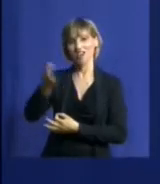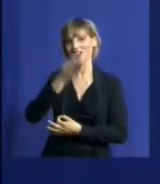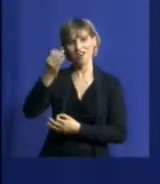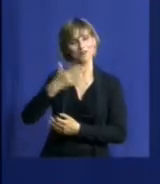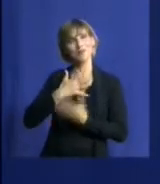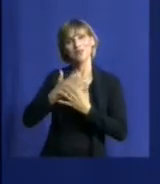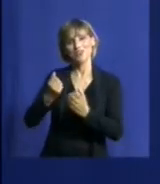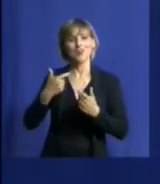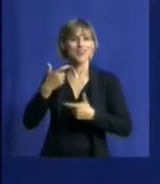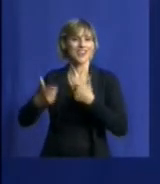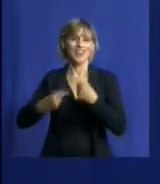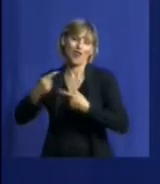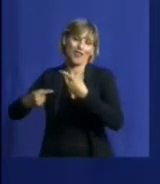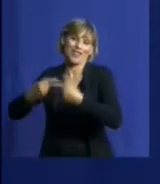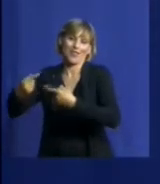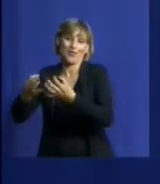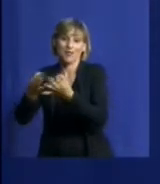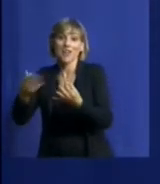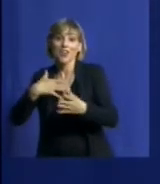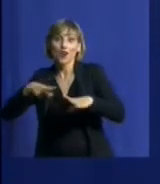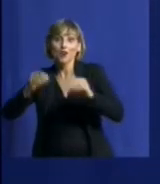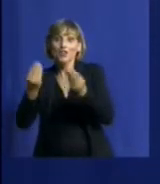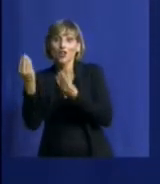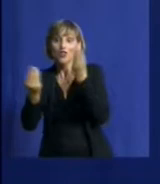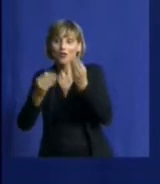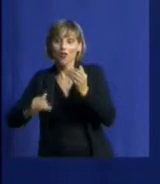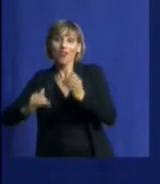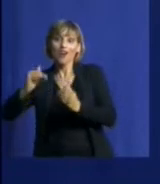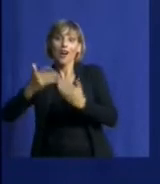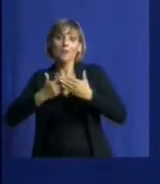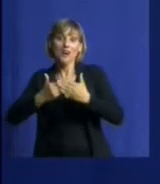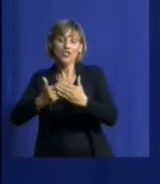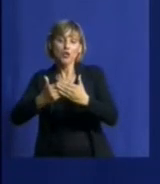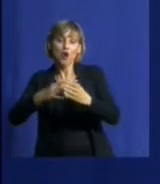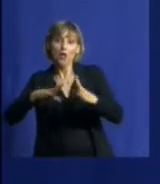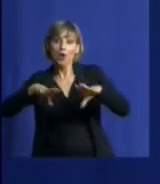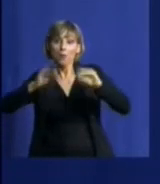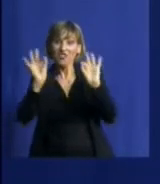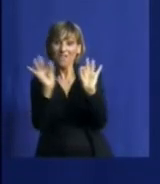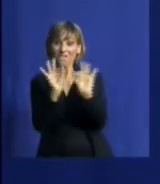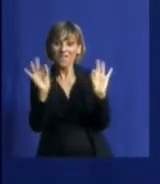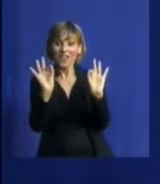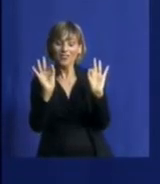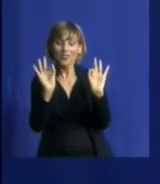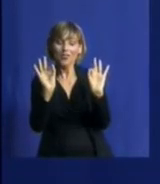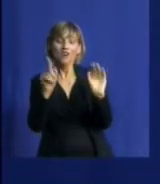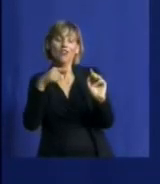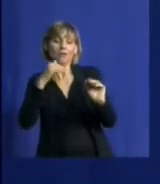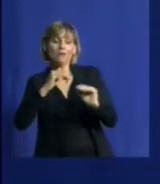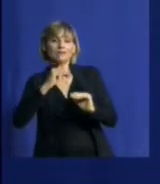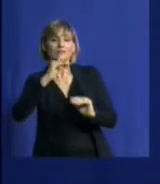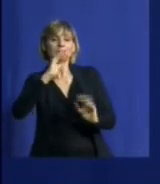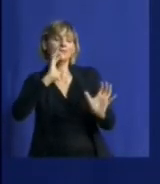poi chiaramente quando si comincia a giocare la passione ha un volto, quando poi si cresce cambia,